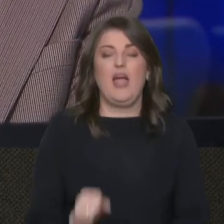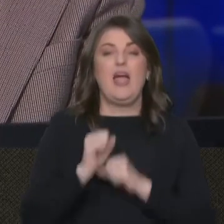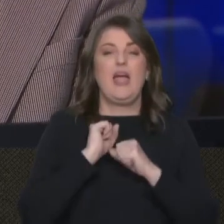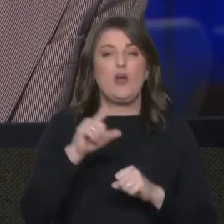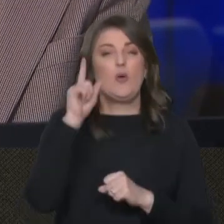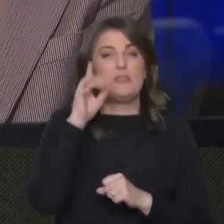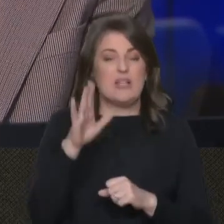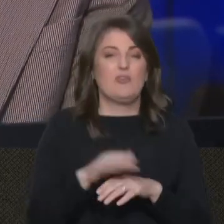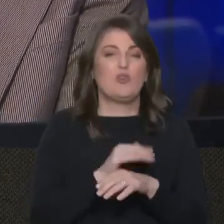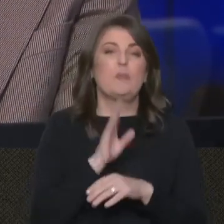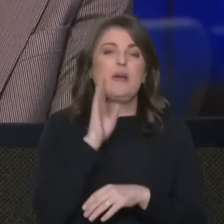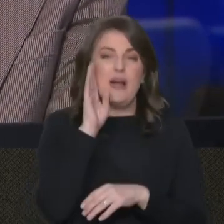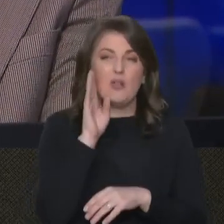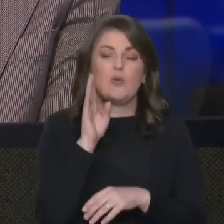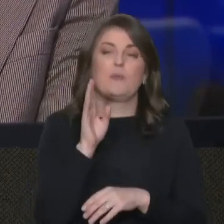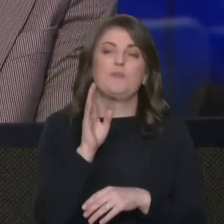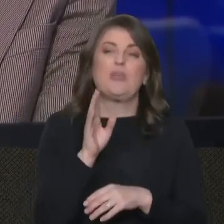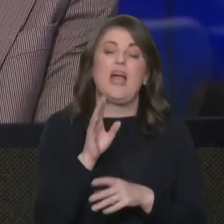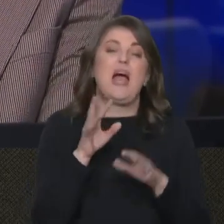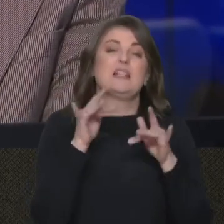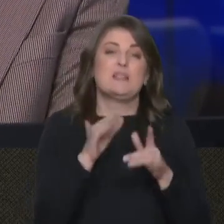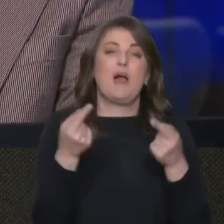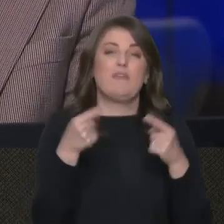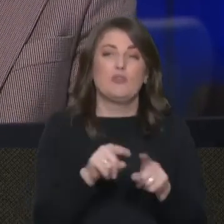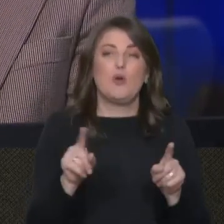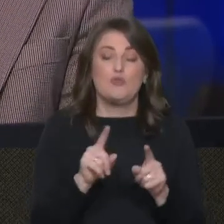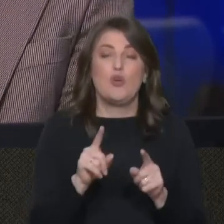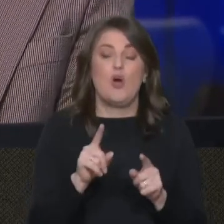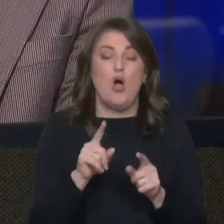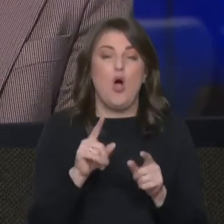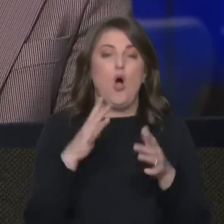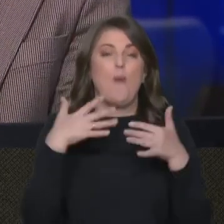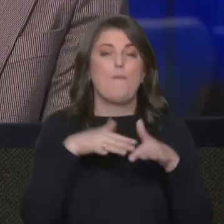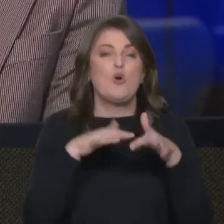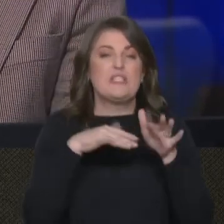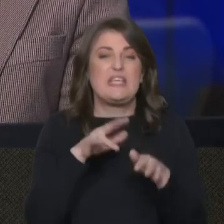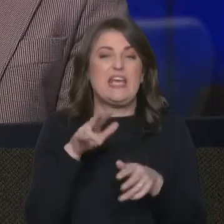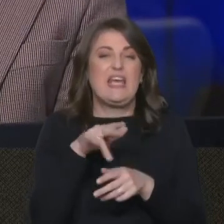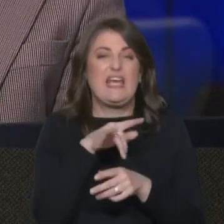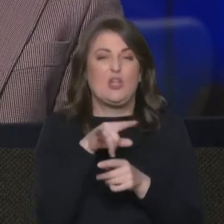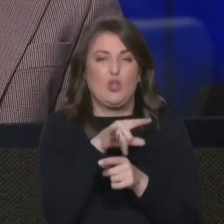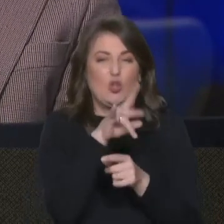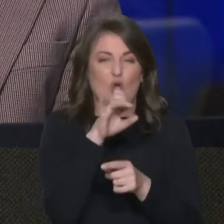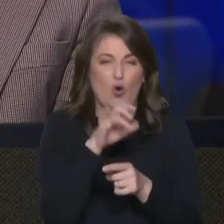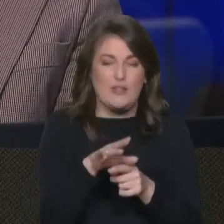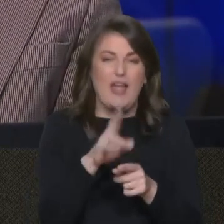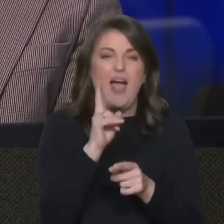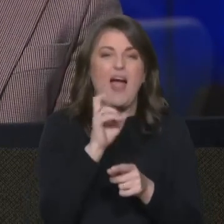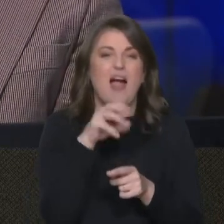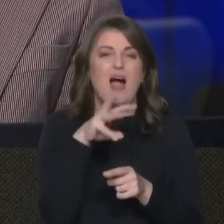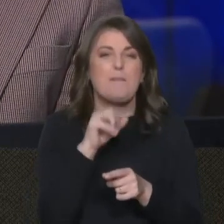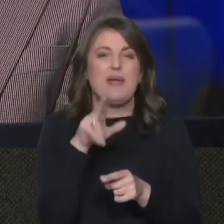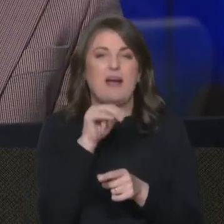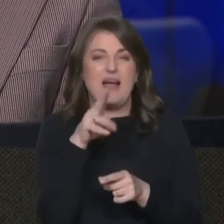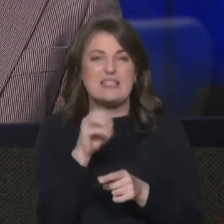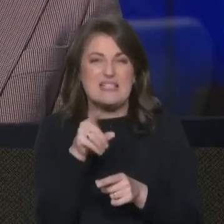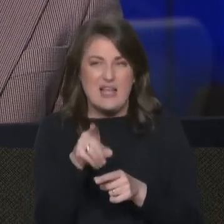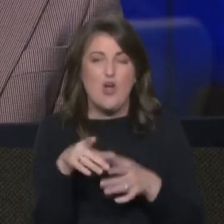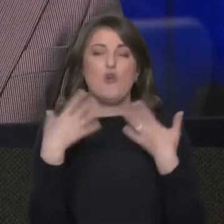слава, добрий ранок. Ну, справа в тому, що морські дрони українські, морські дрони камікадзе вже